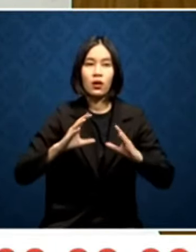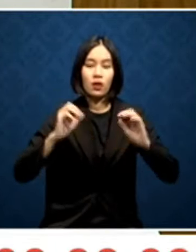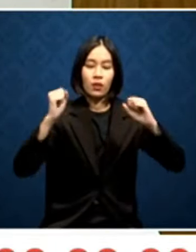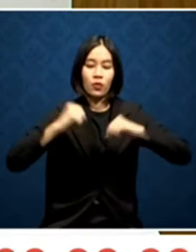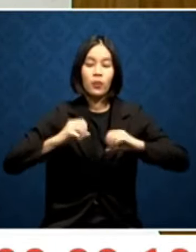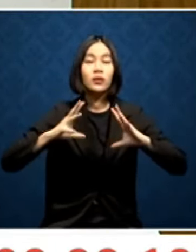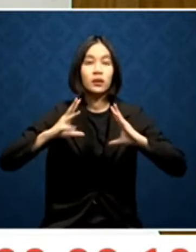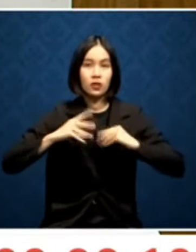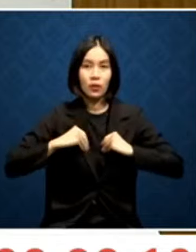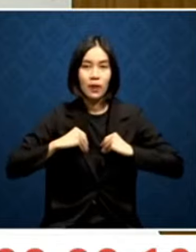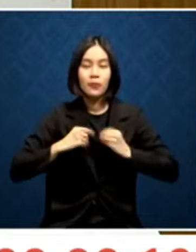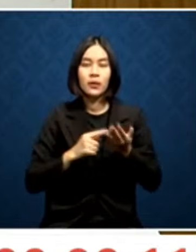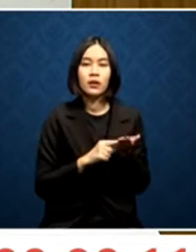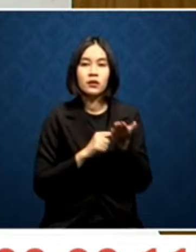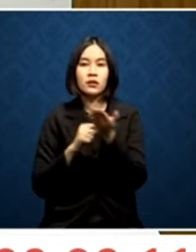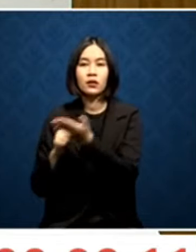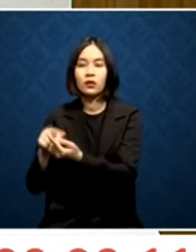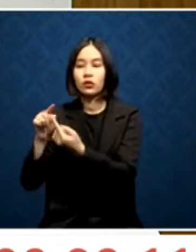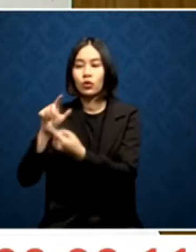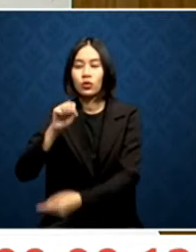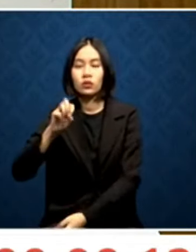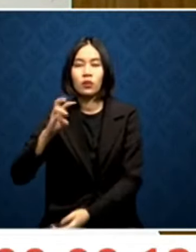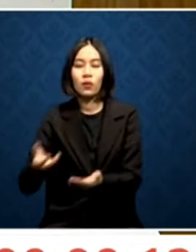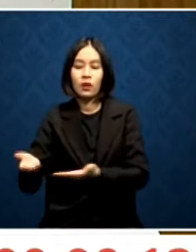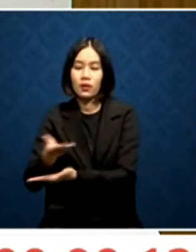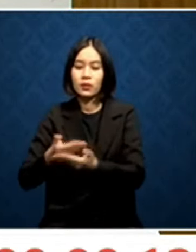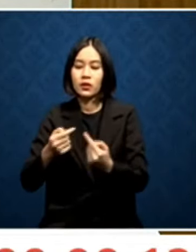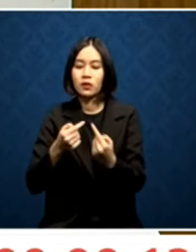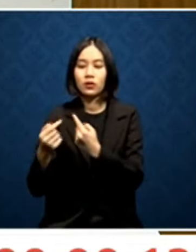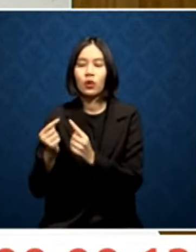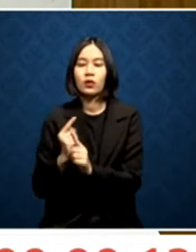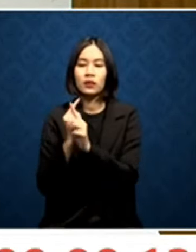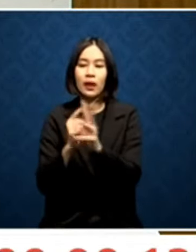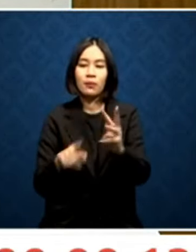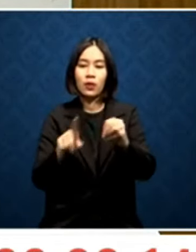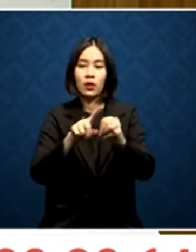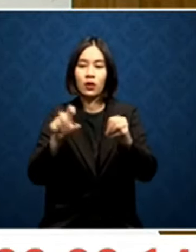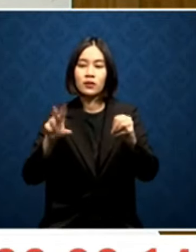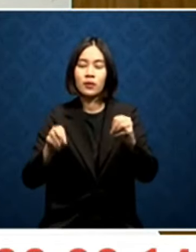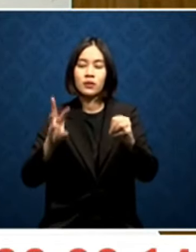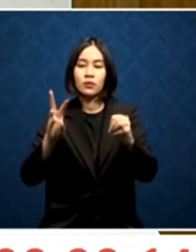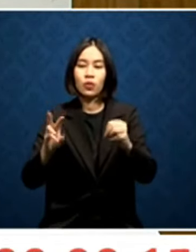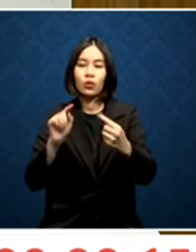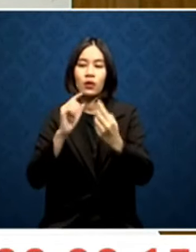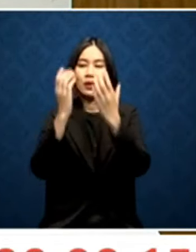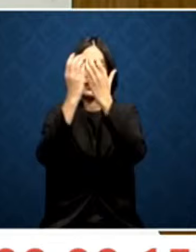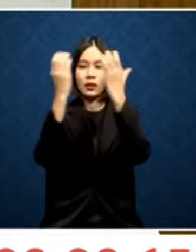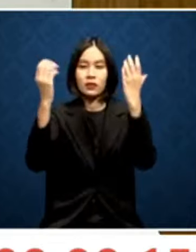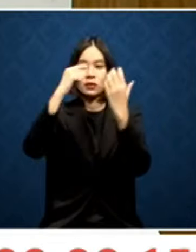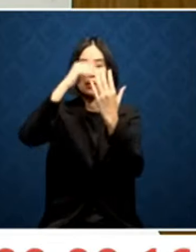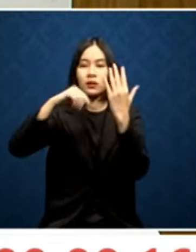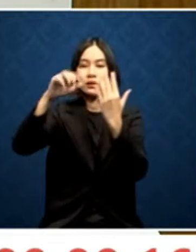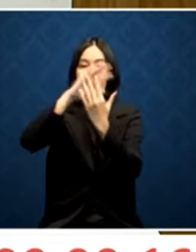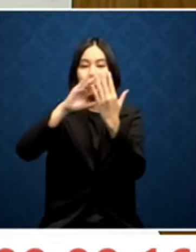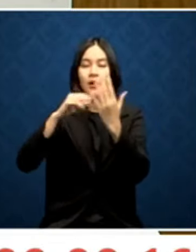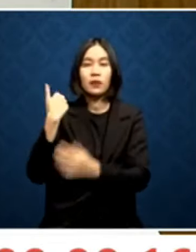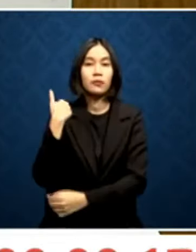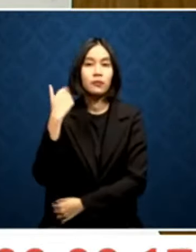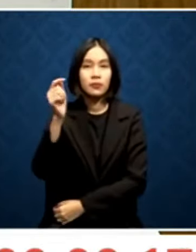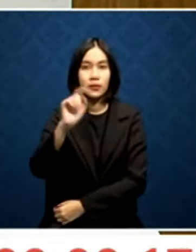ครับและเสนอต่อวุฒิสภาเพื่อพิจารณาตามมาตรา136ของรัฐธรรมนูญแห่งราชอาณาจักรไทยนี้ดังนี้นะ